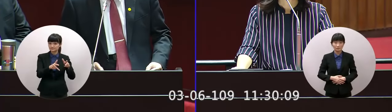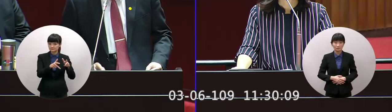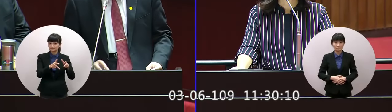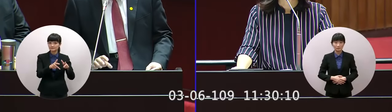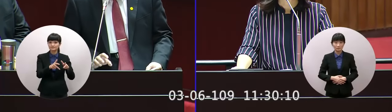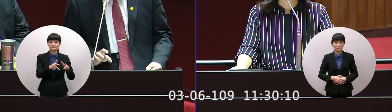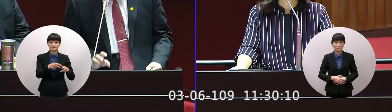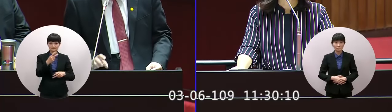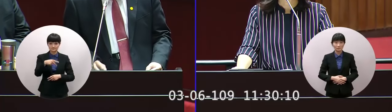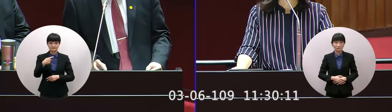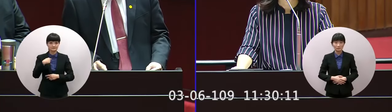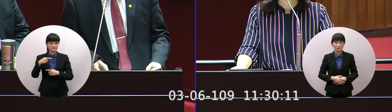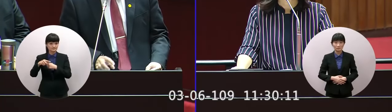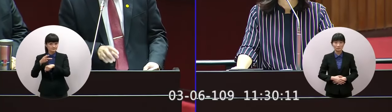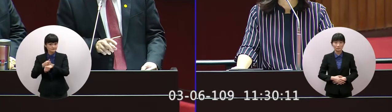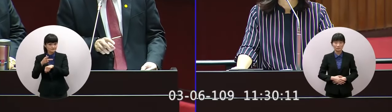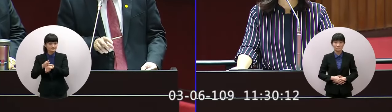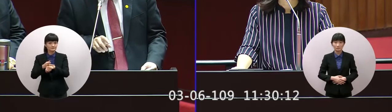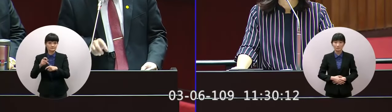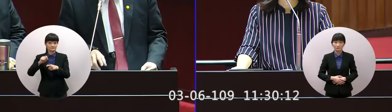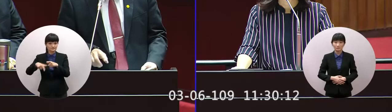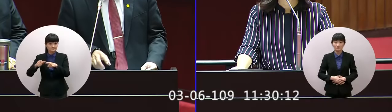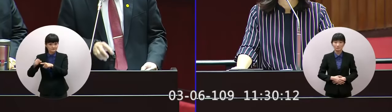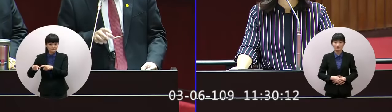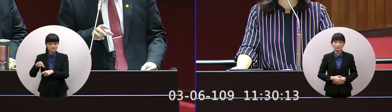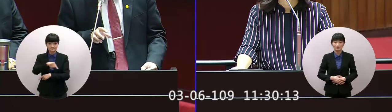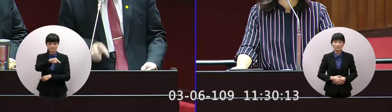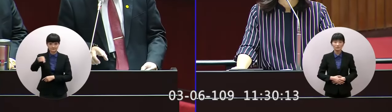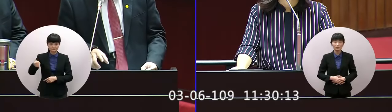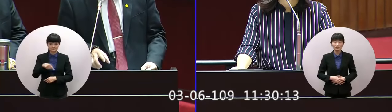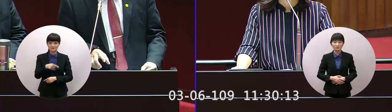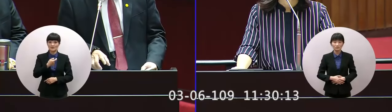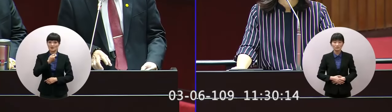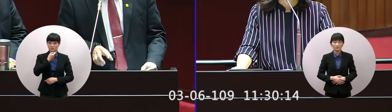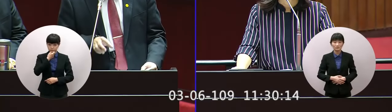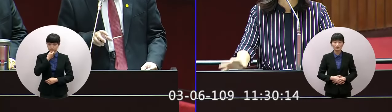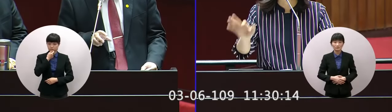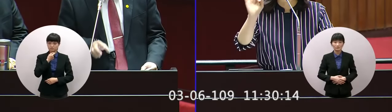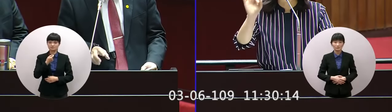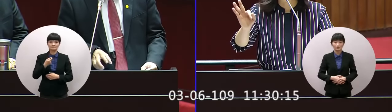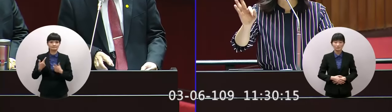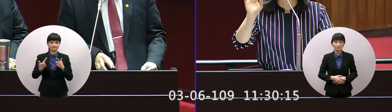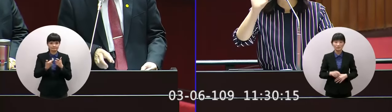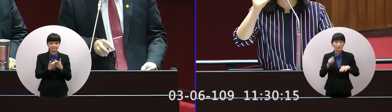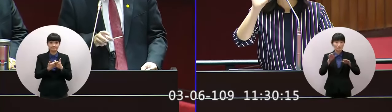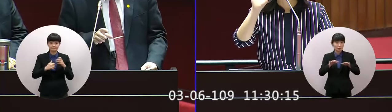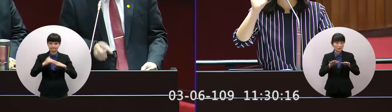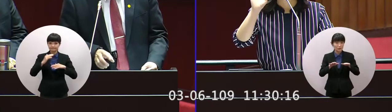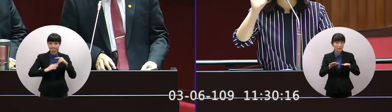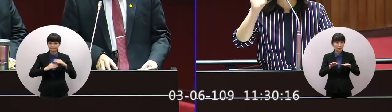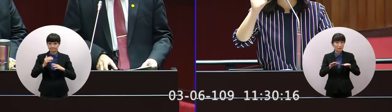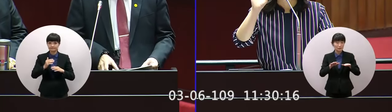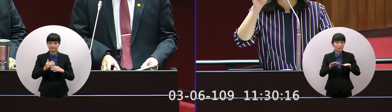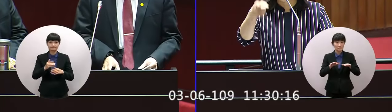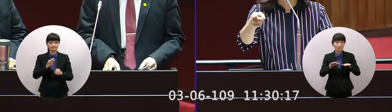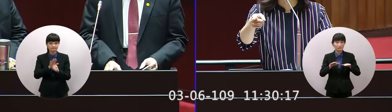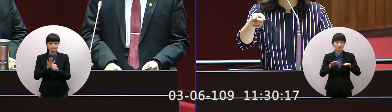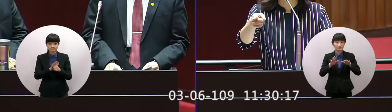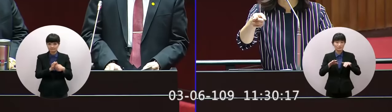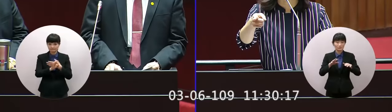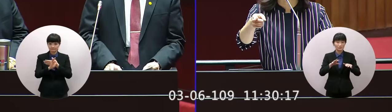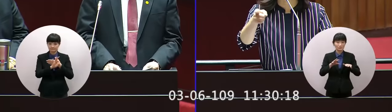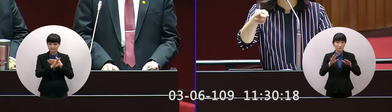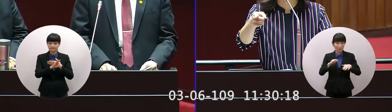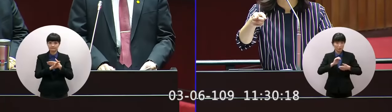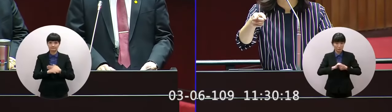及我们的科技业者也都愿意呢来搭配，然后 所以已经是 这个试机的部分 已